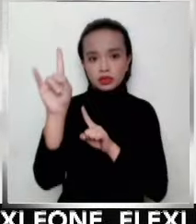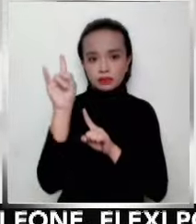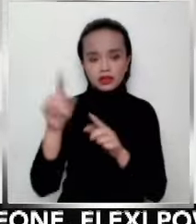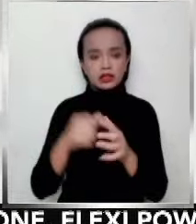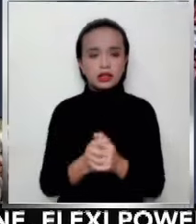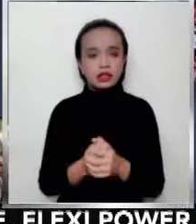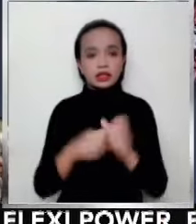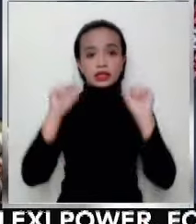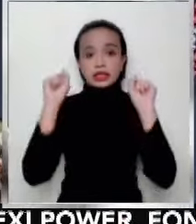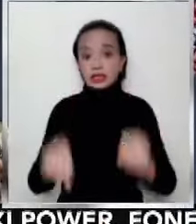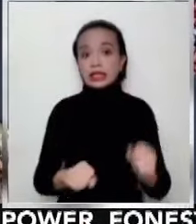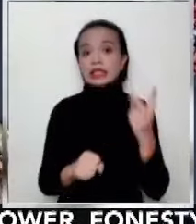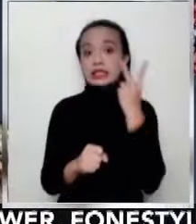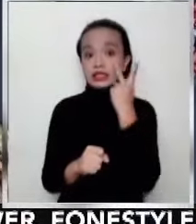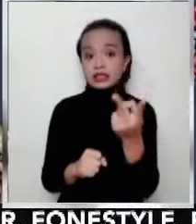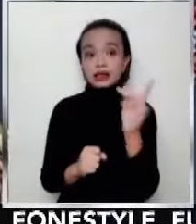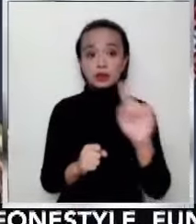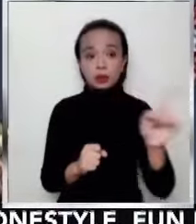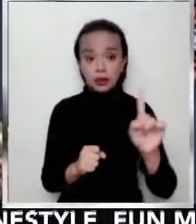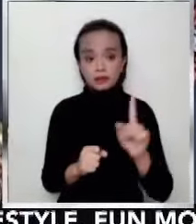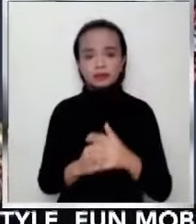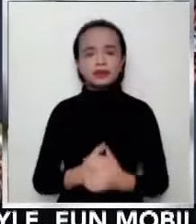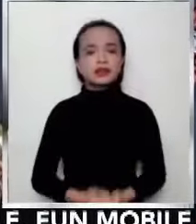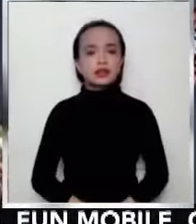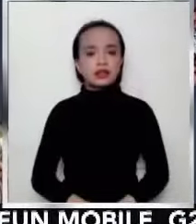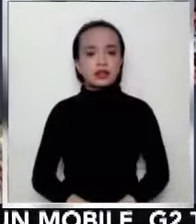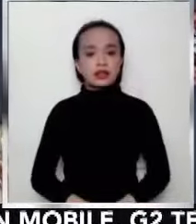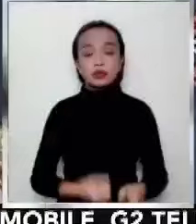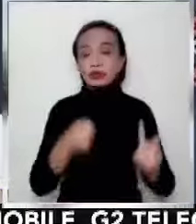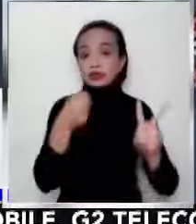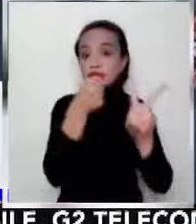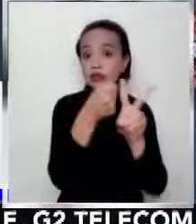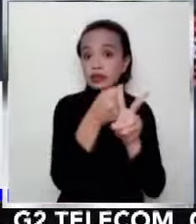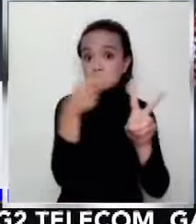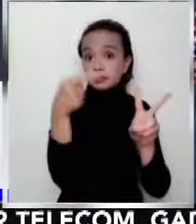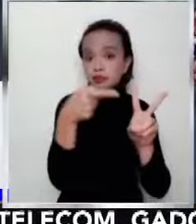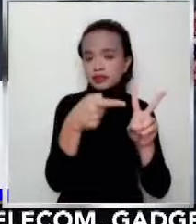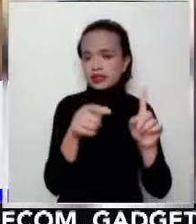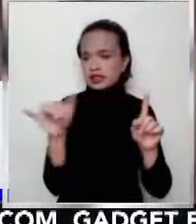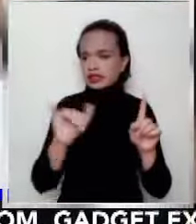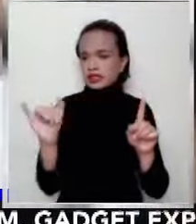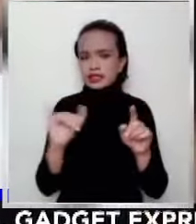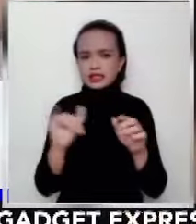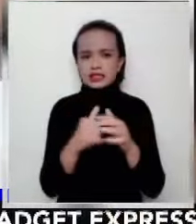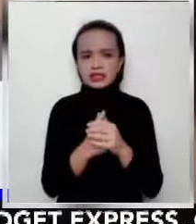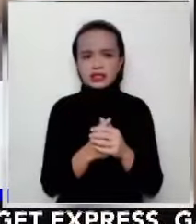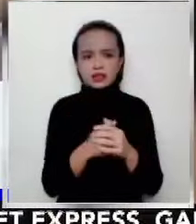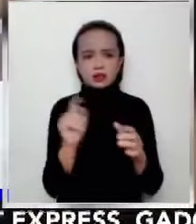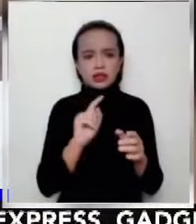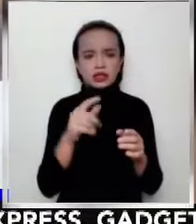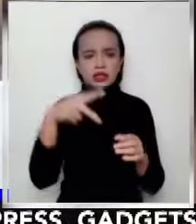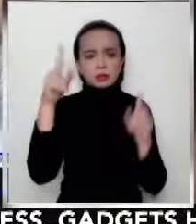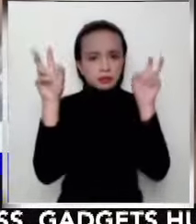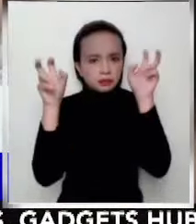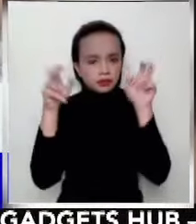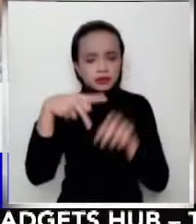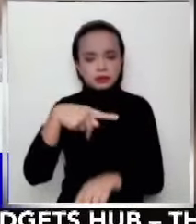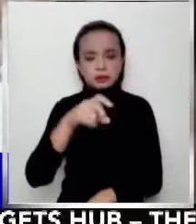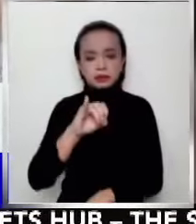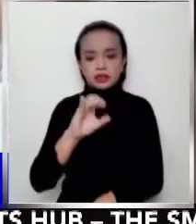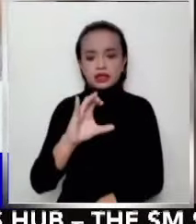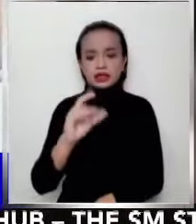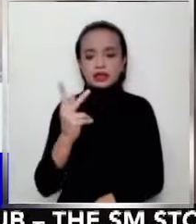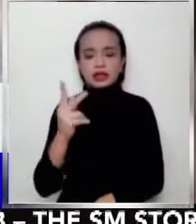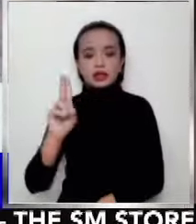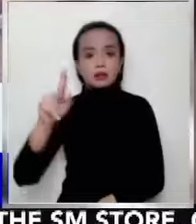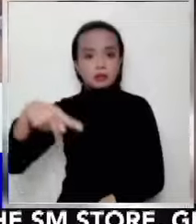na yung biktima ay nagmumukha po siyang isang pickup girl. Naiyak na lang po ako nun kasi hindi ko naman po alam na ganun